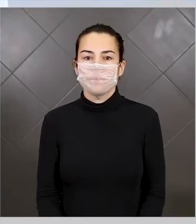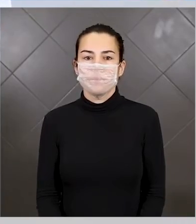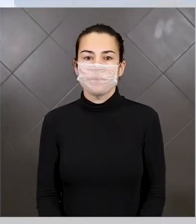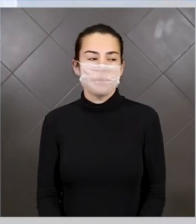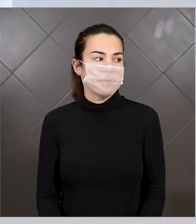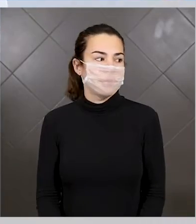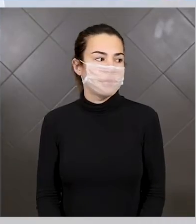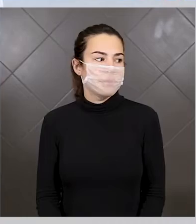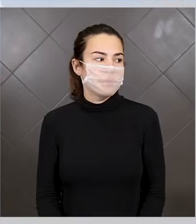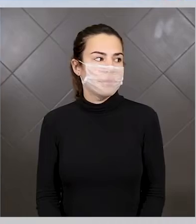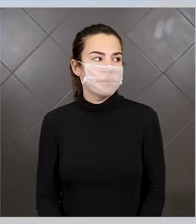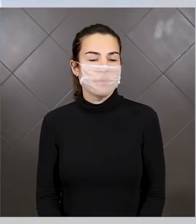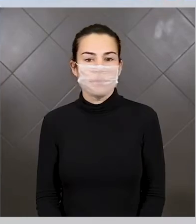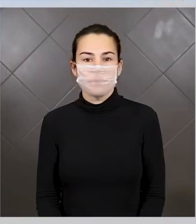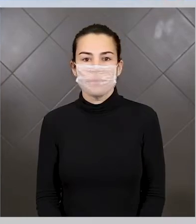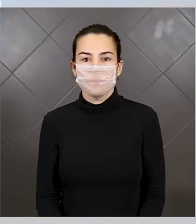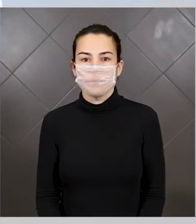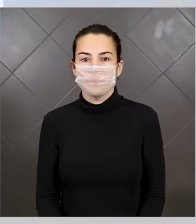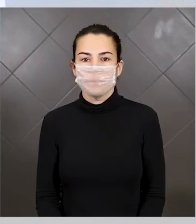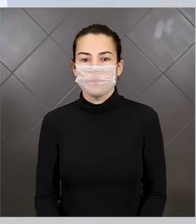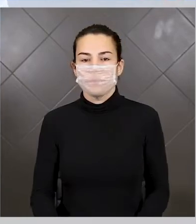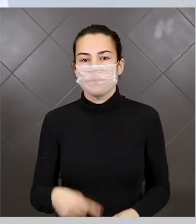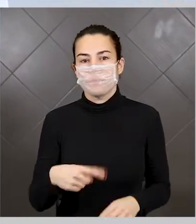Aquí ja tenim més coca tallada.